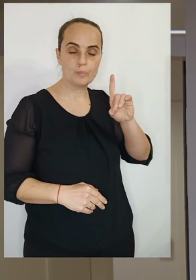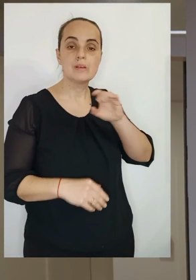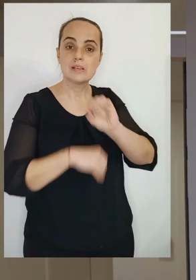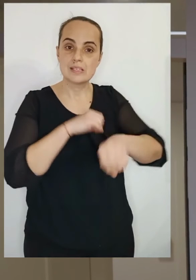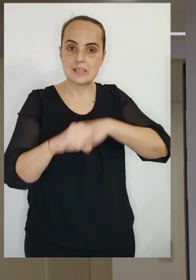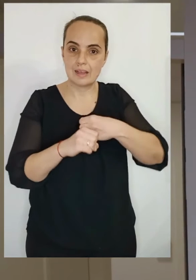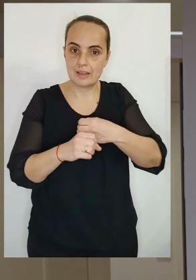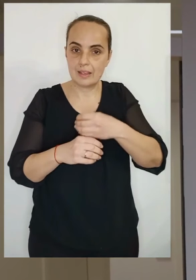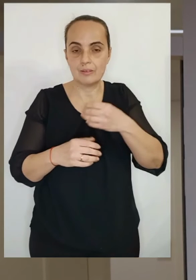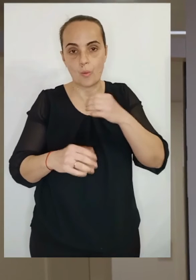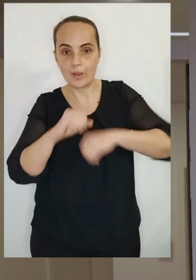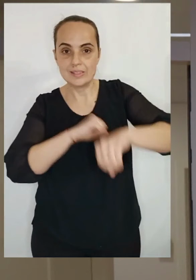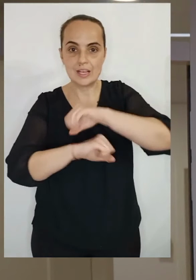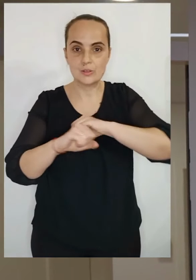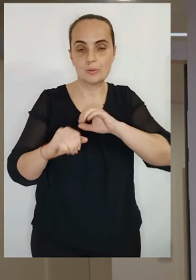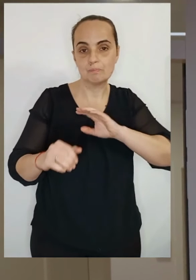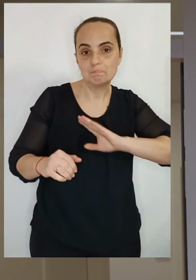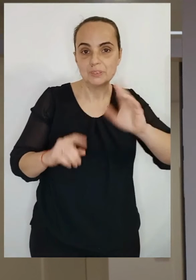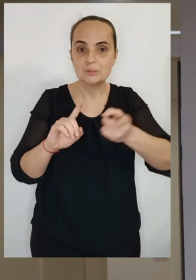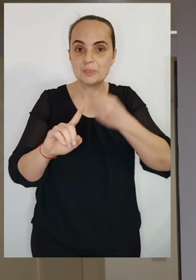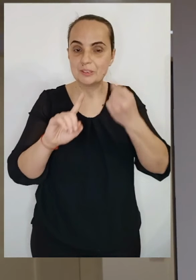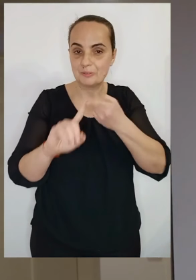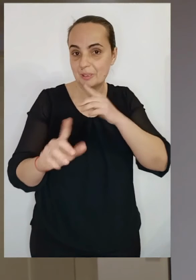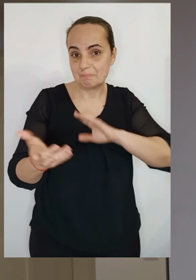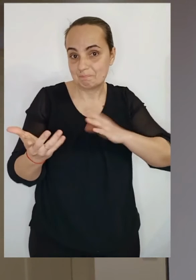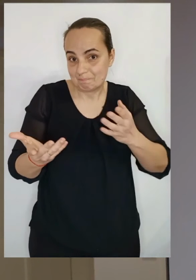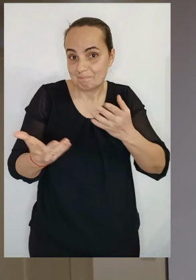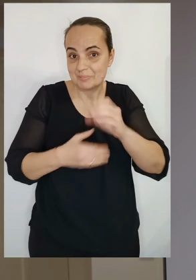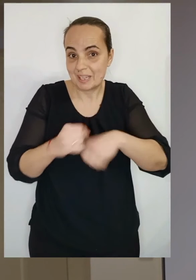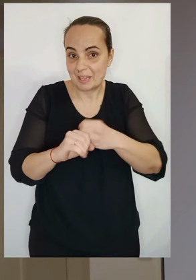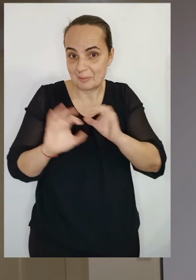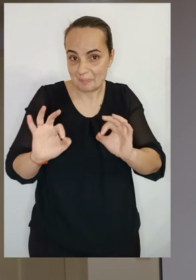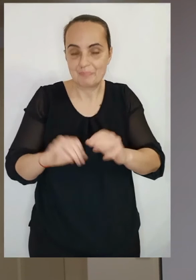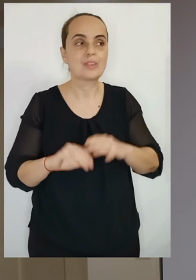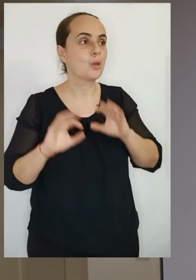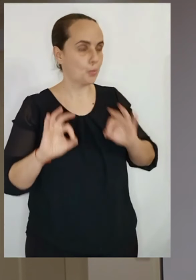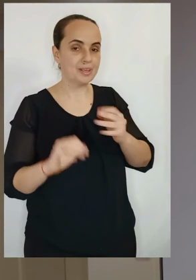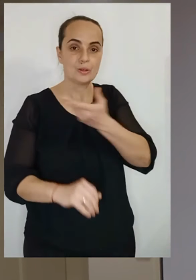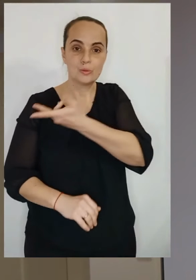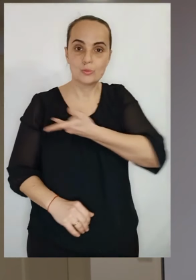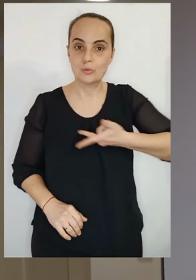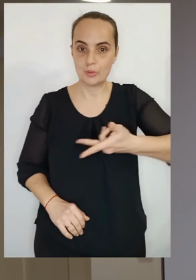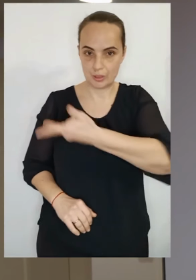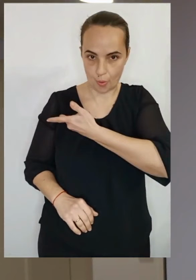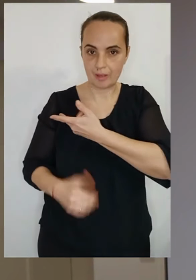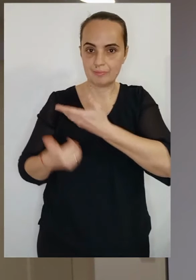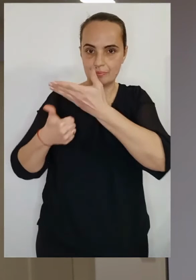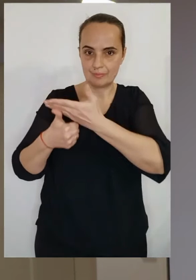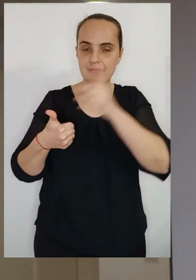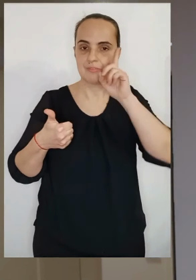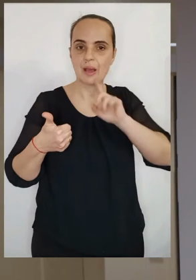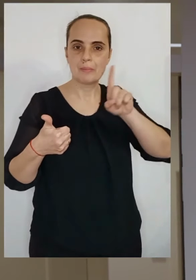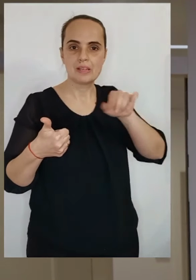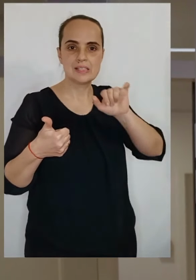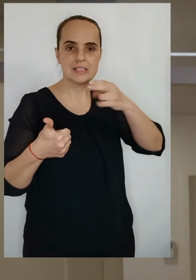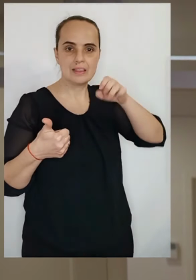souhaité cette année donner vos vœux d'une manière un peu nouvelle, un peu particulière. Oui, avec Zineb Adaoui et Arnaud Petit-Boulanger, qui